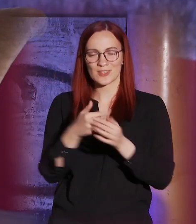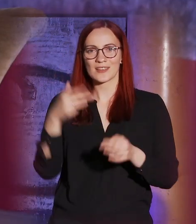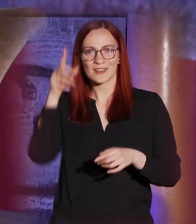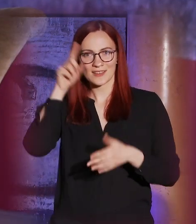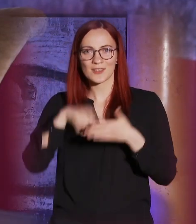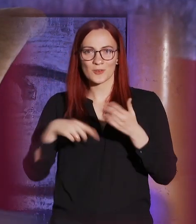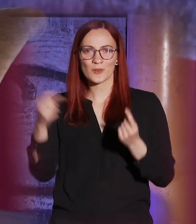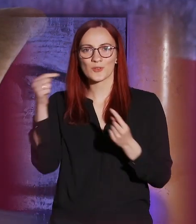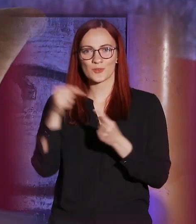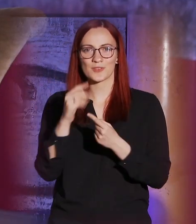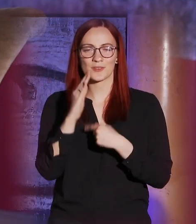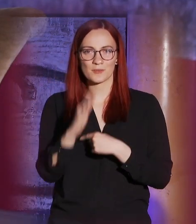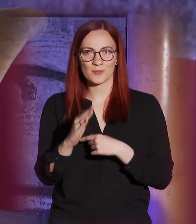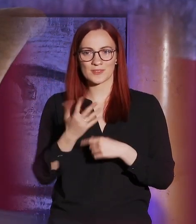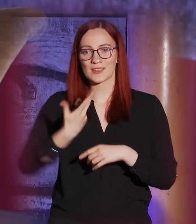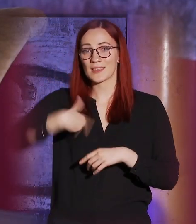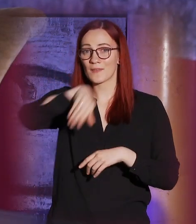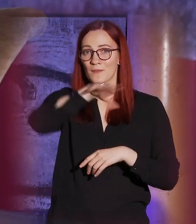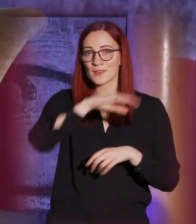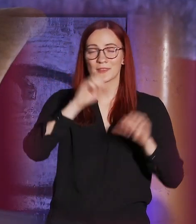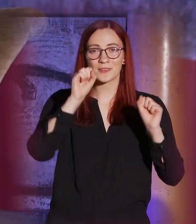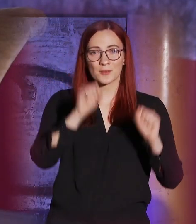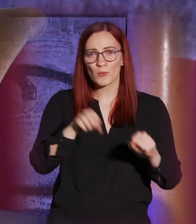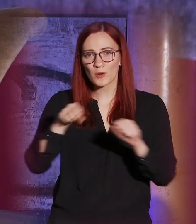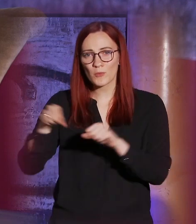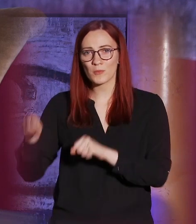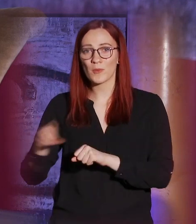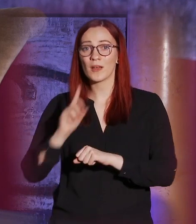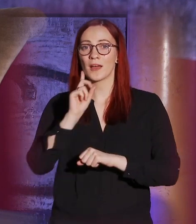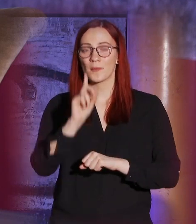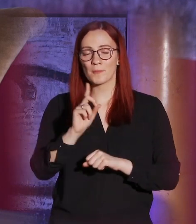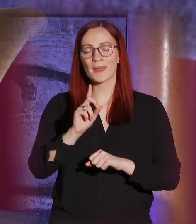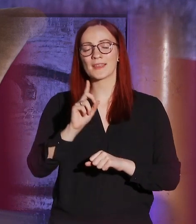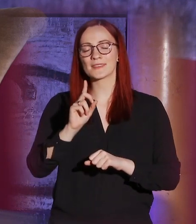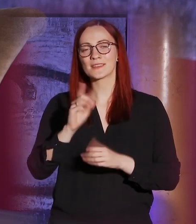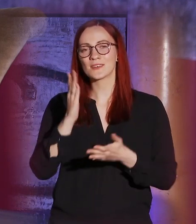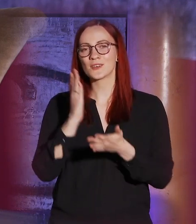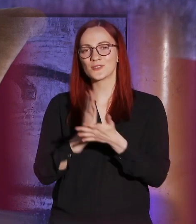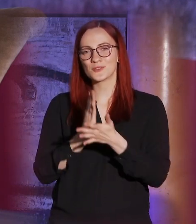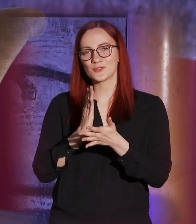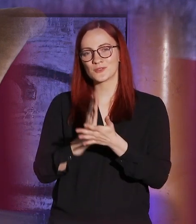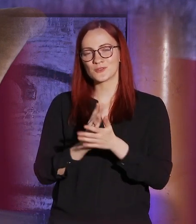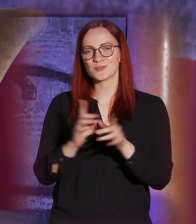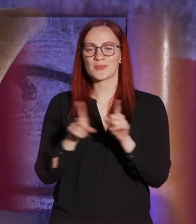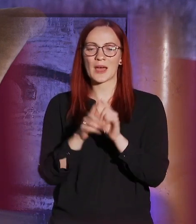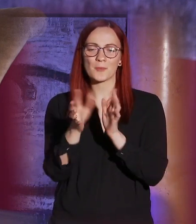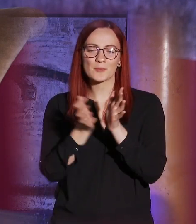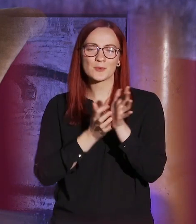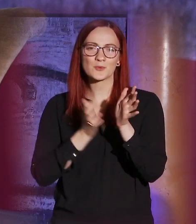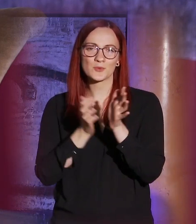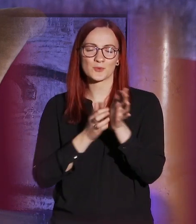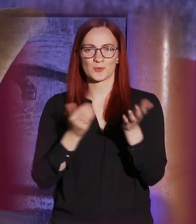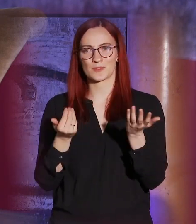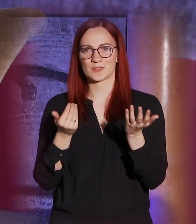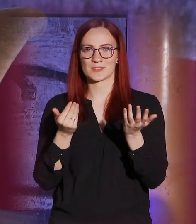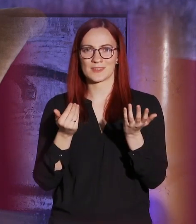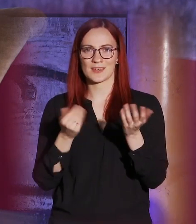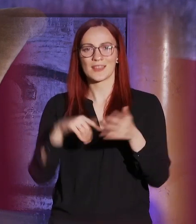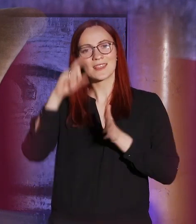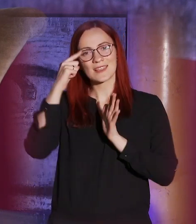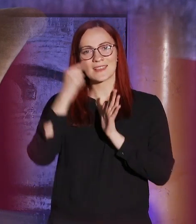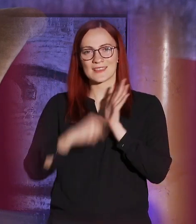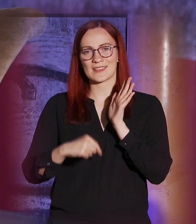kiekvienas žmogus turime visas galimybes veikti, tik mums kartais pritrūksta, mano nuomonė, tokio, kaip čia pasakius, galbūt